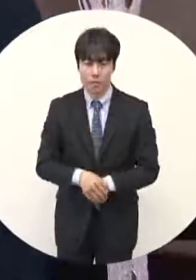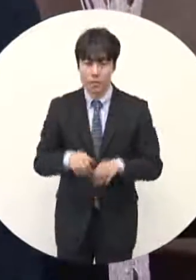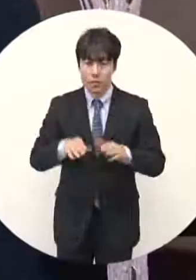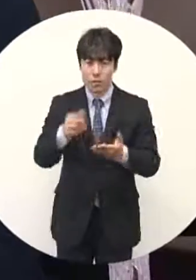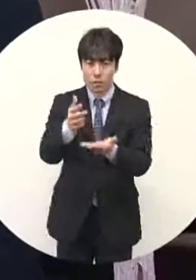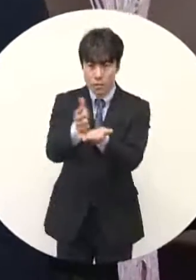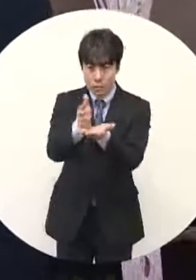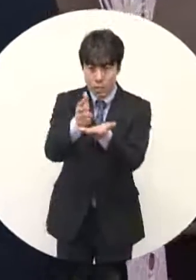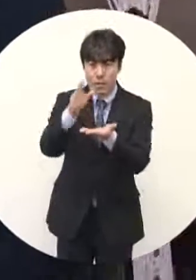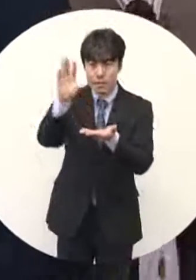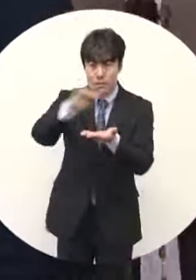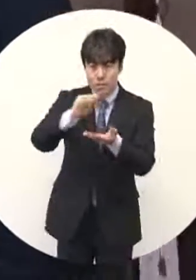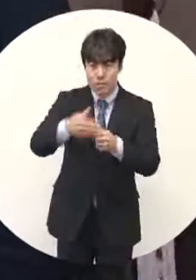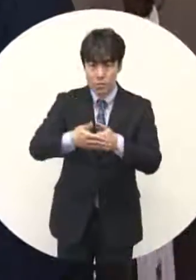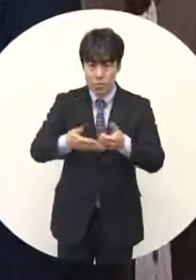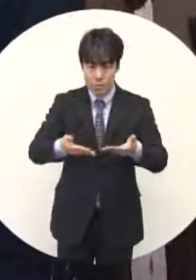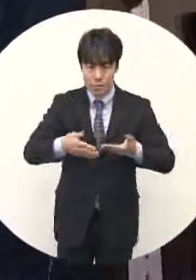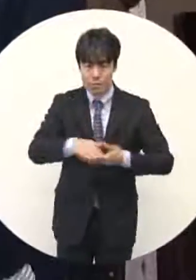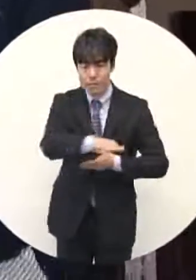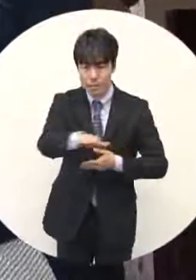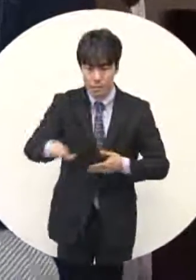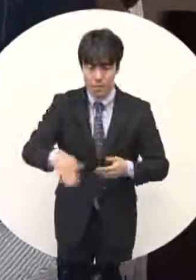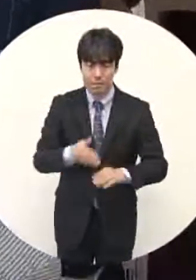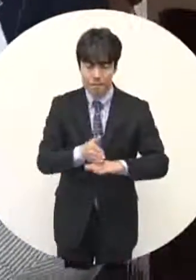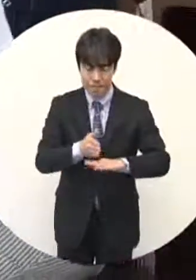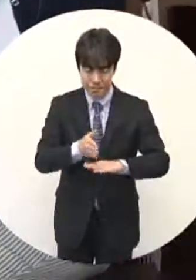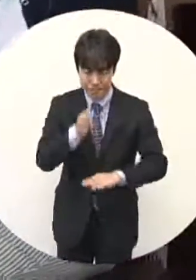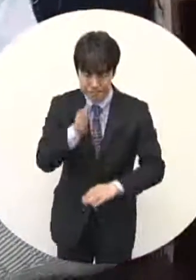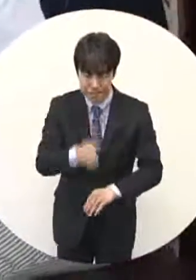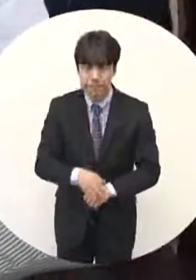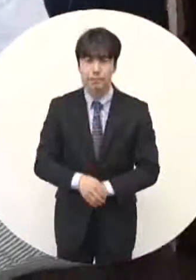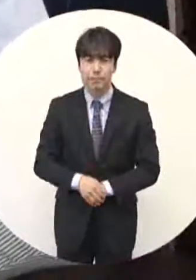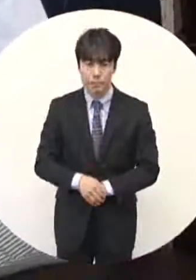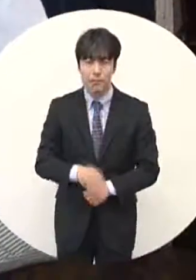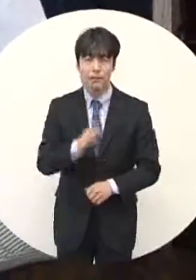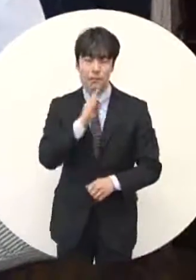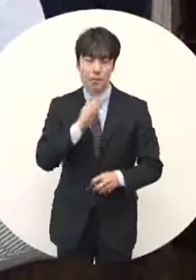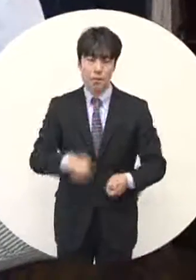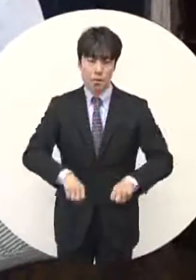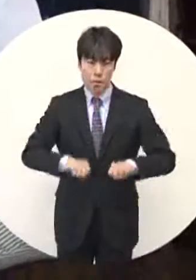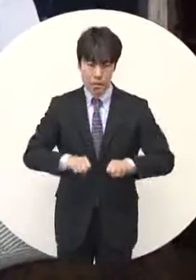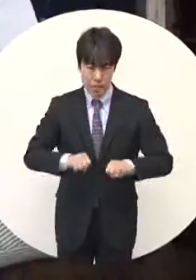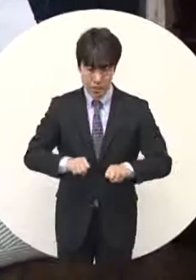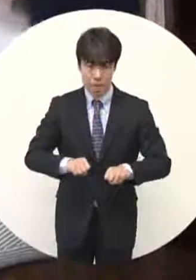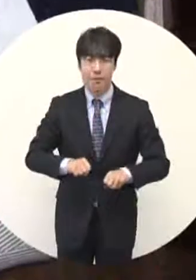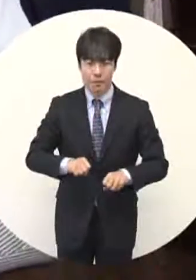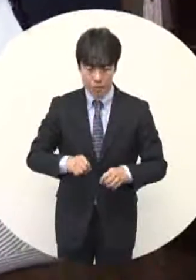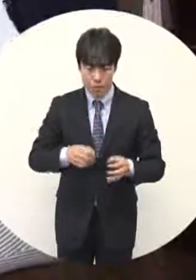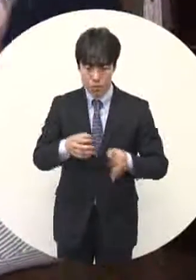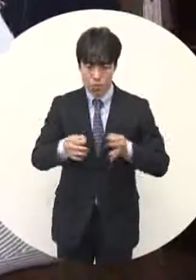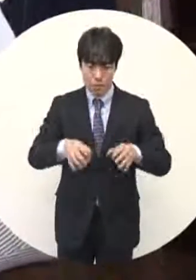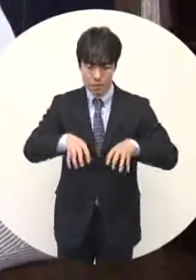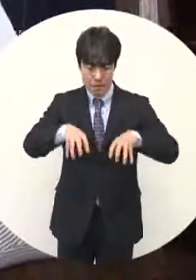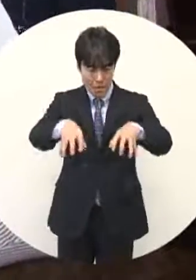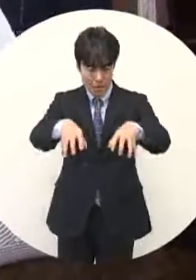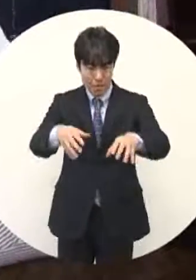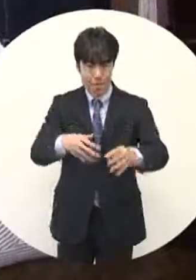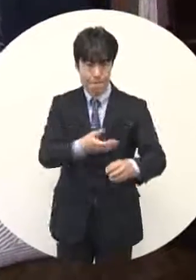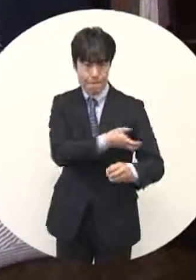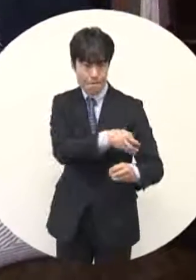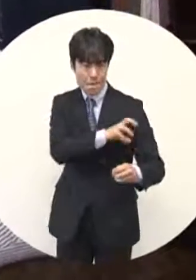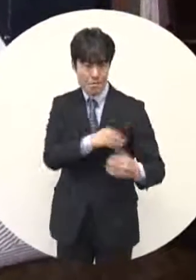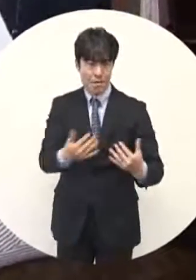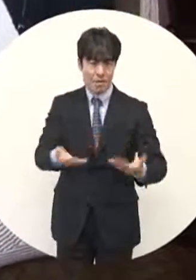いただいた皆様ありがとうございました。いや、本当に元気でね、明るい商店街からパワーをもらいました